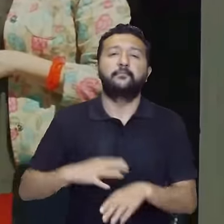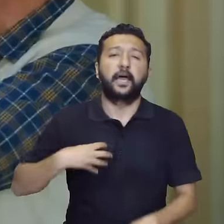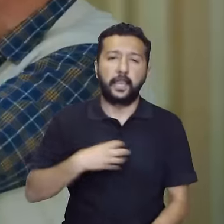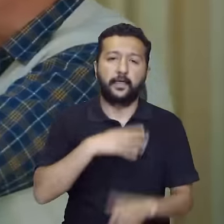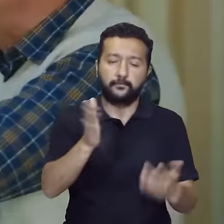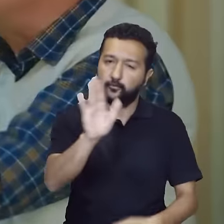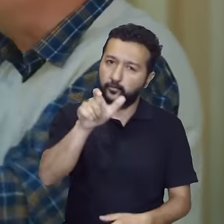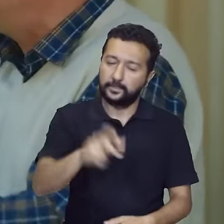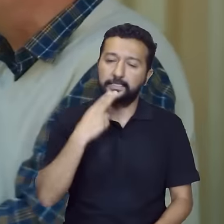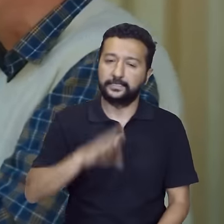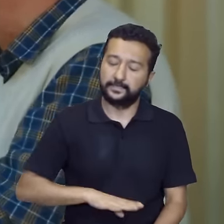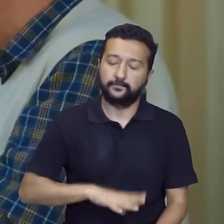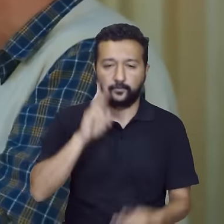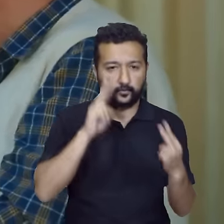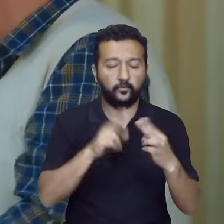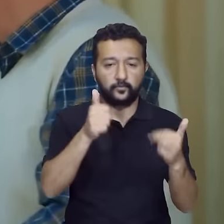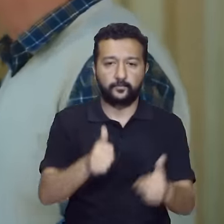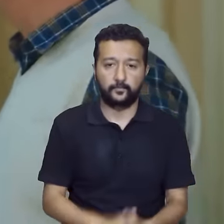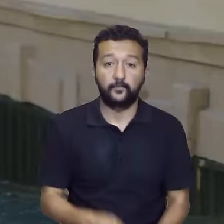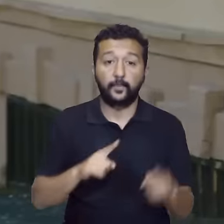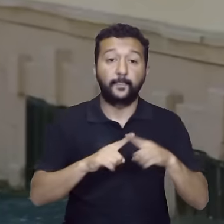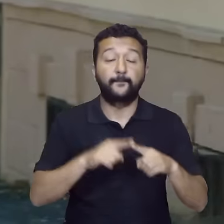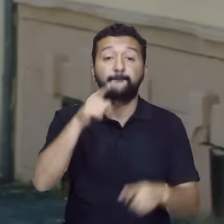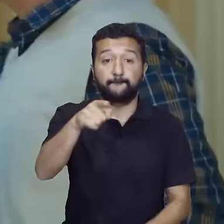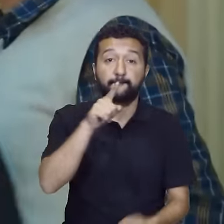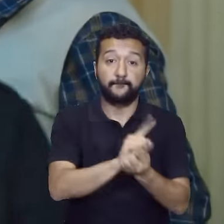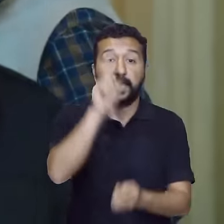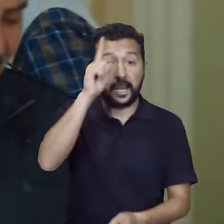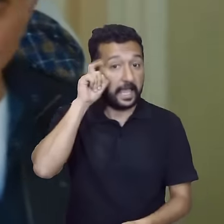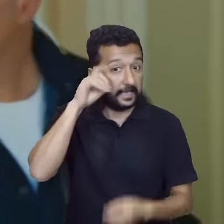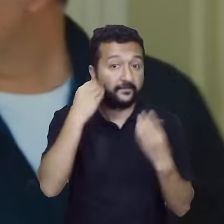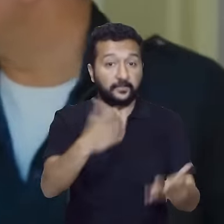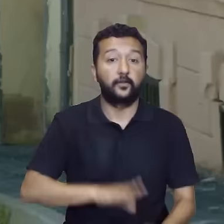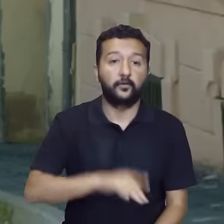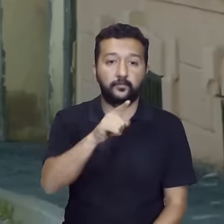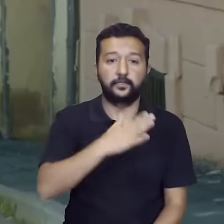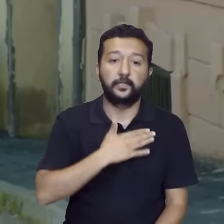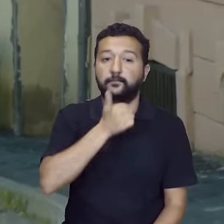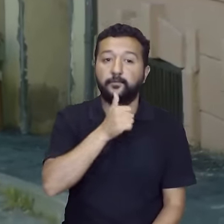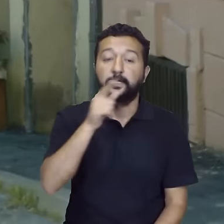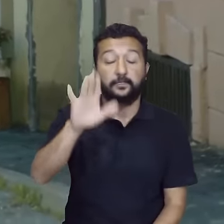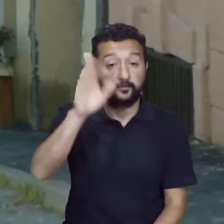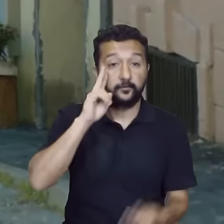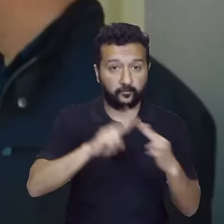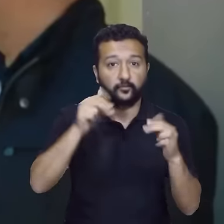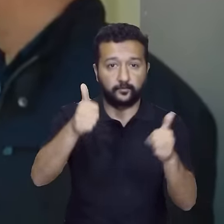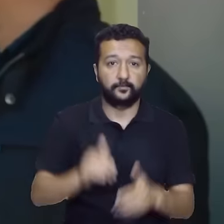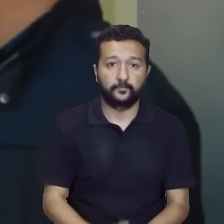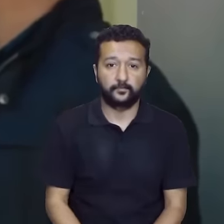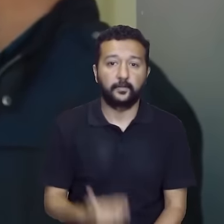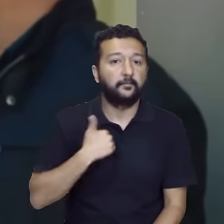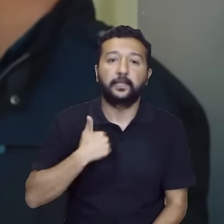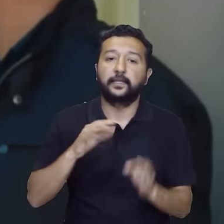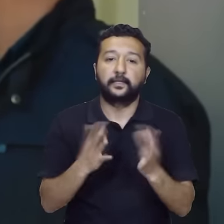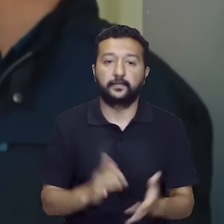merak etme. Hadi uğurlar olsun kızım, hadi. Tuncay, sana da Allah sizin açıklığı versin oğlum. Sağ ol baba, hadi görüşürüz.